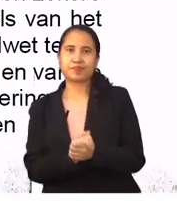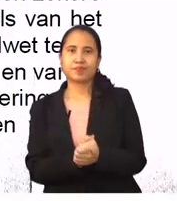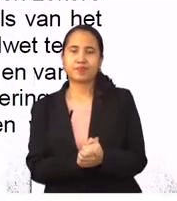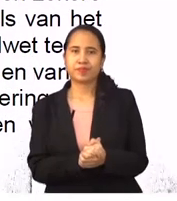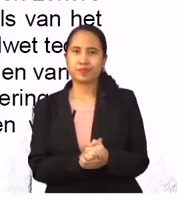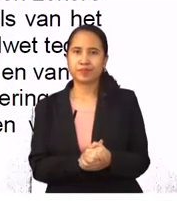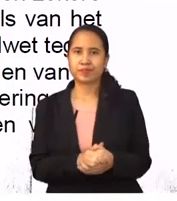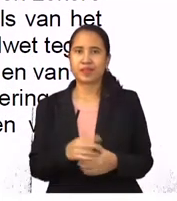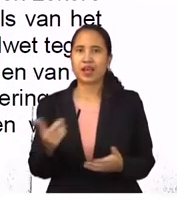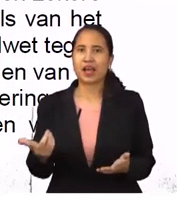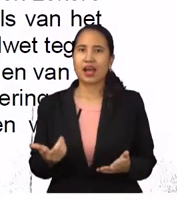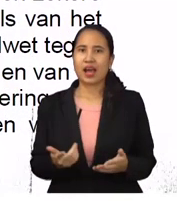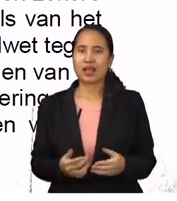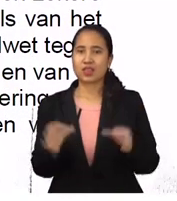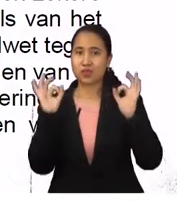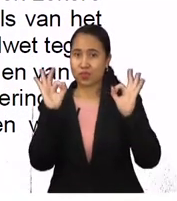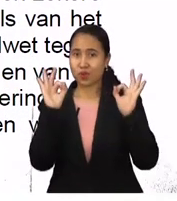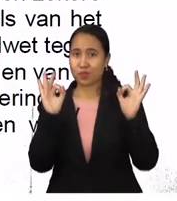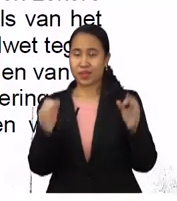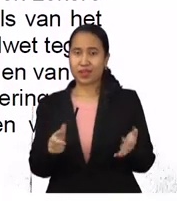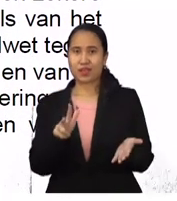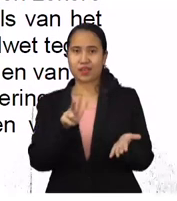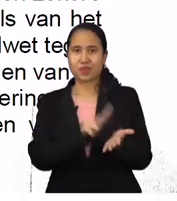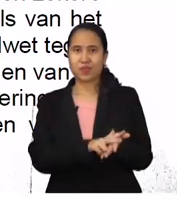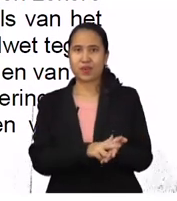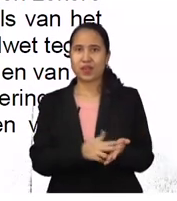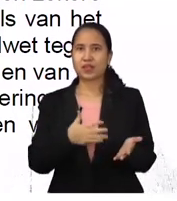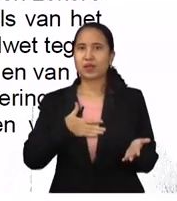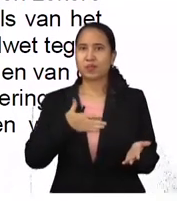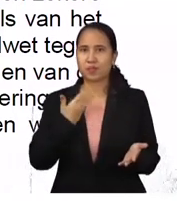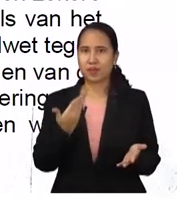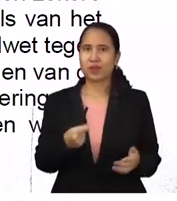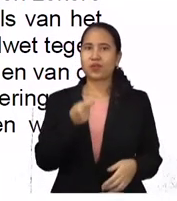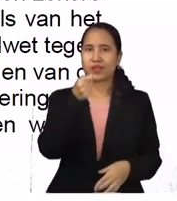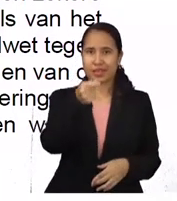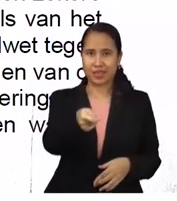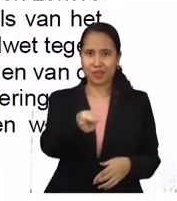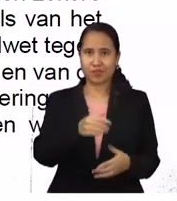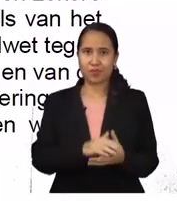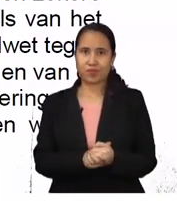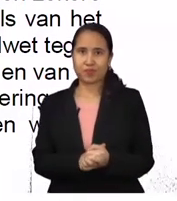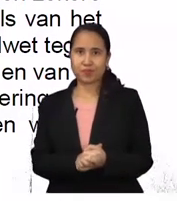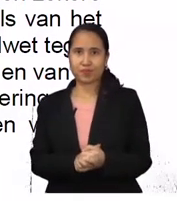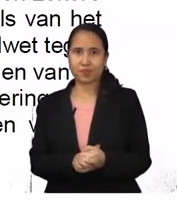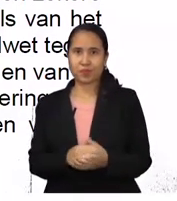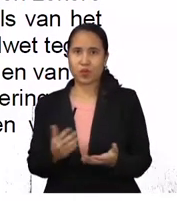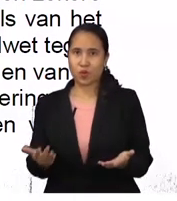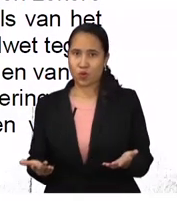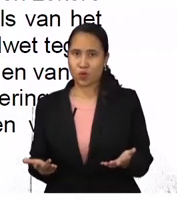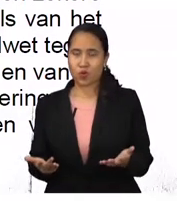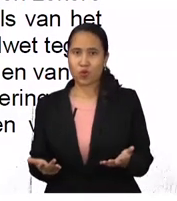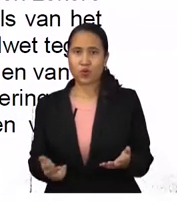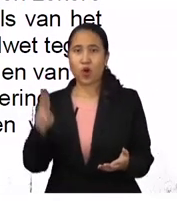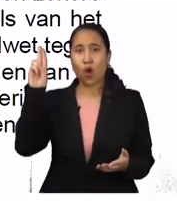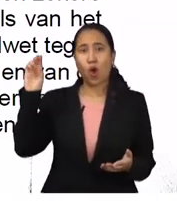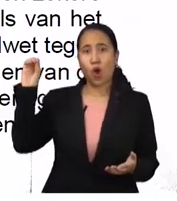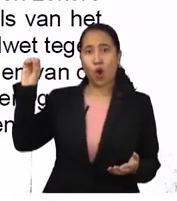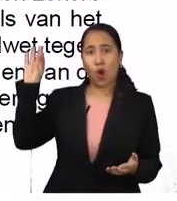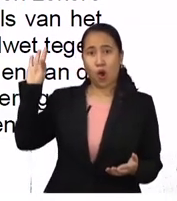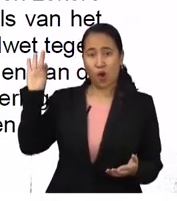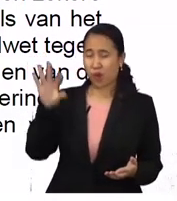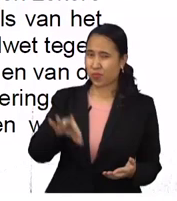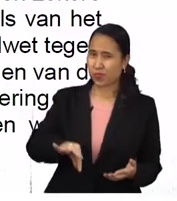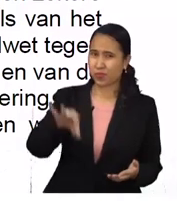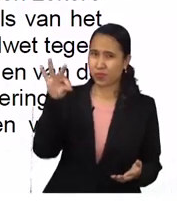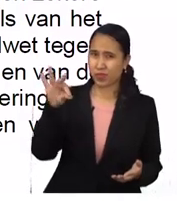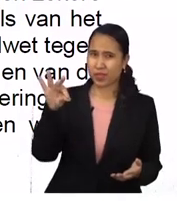daartoe aan de formele wetgever de bevoegdheid wordt verleend. Echter is het Hof van oordeel dat zij